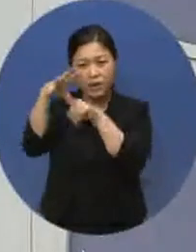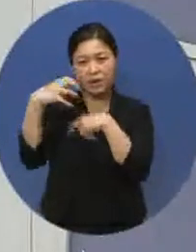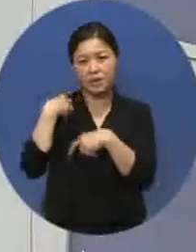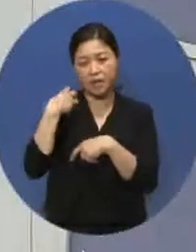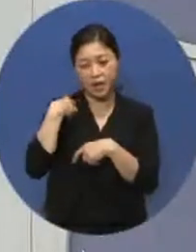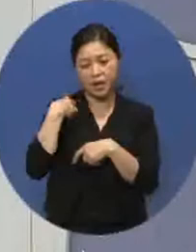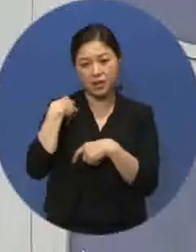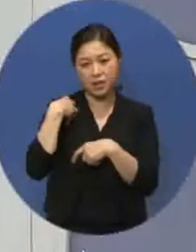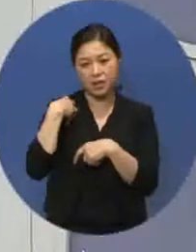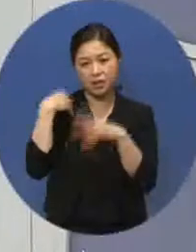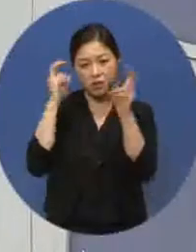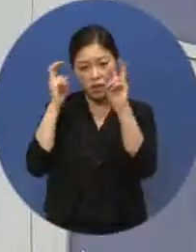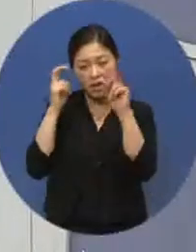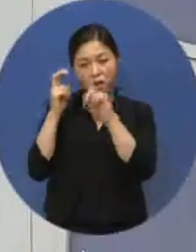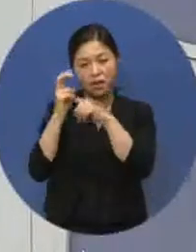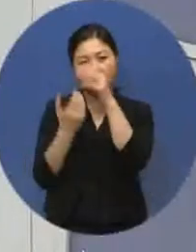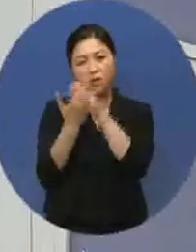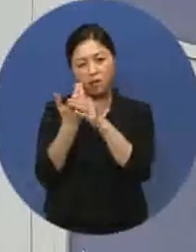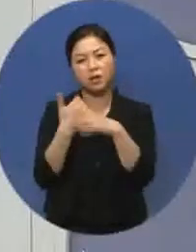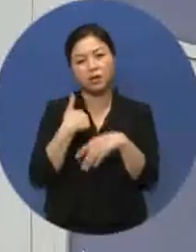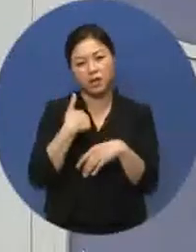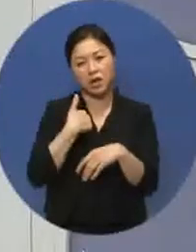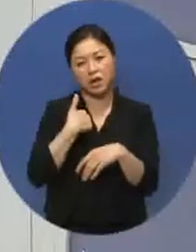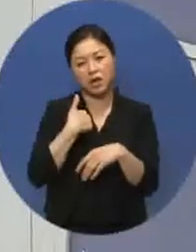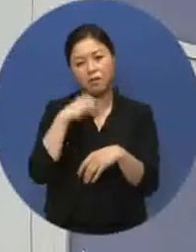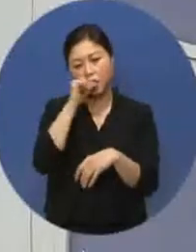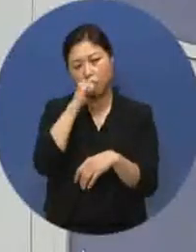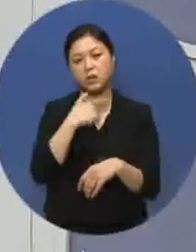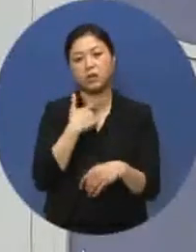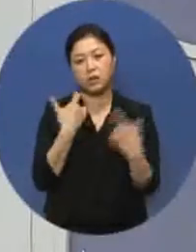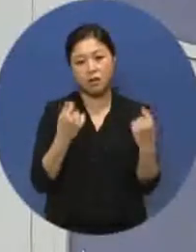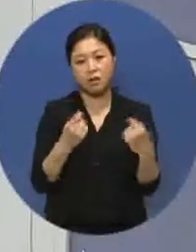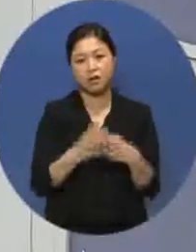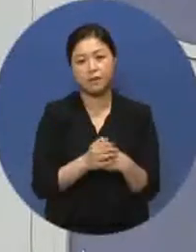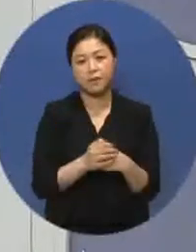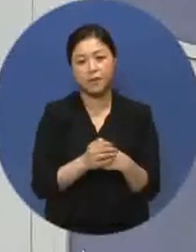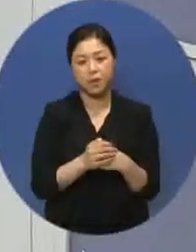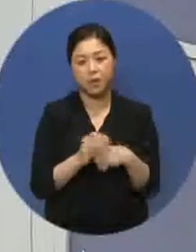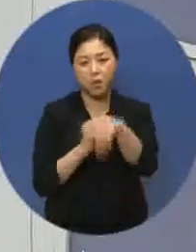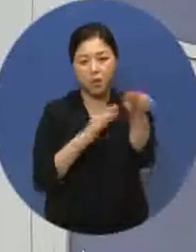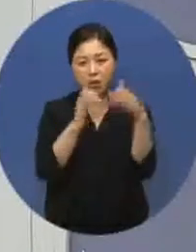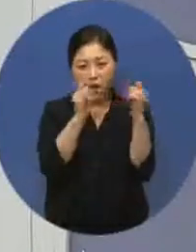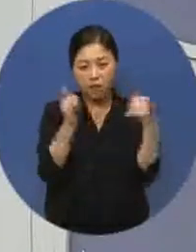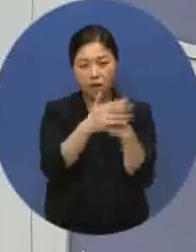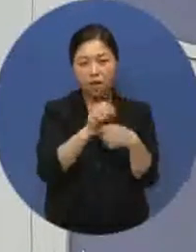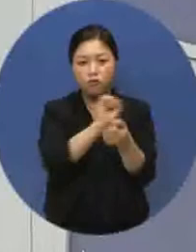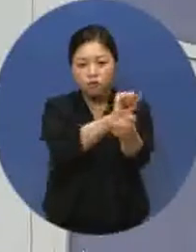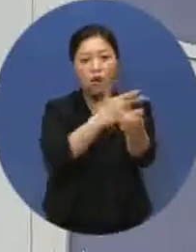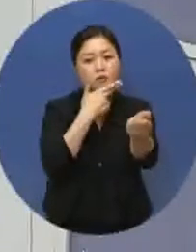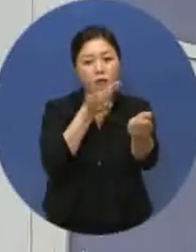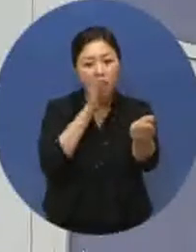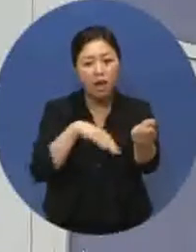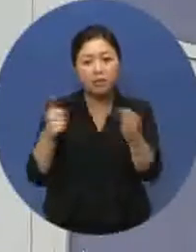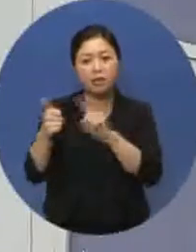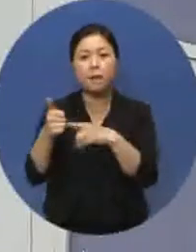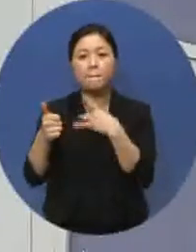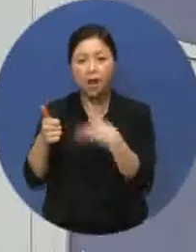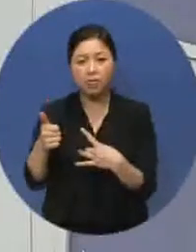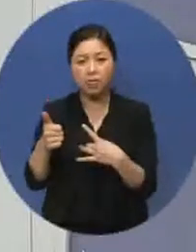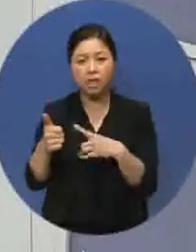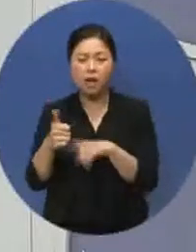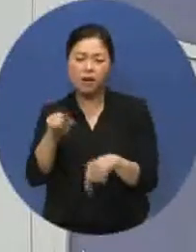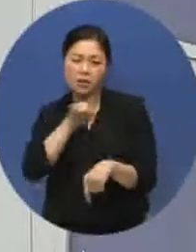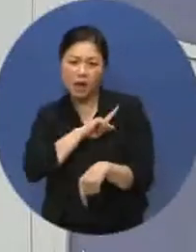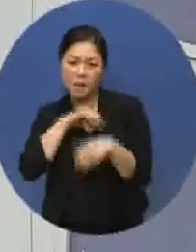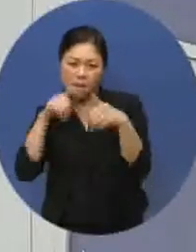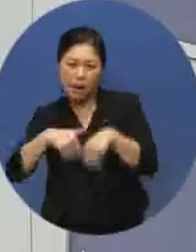그 대행사의 사건을 맡았는데 모든 사람이 다 불구속 상태 제품인데 이분만 제일 어떻게 보면 제일